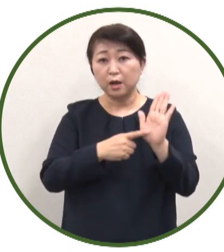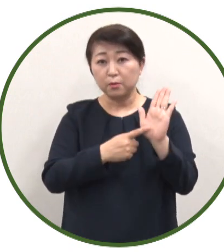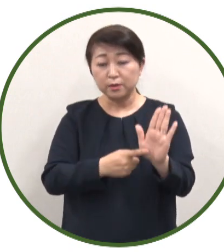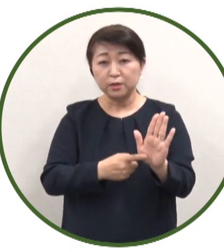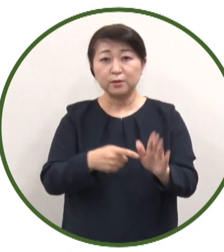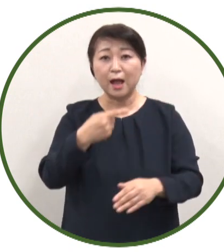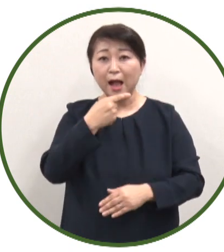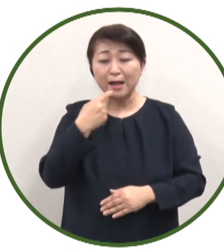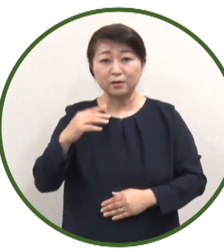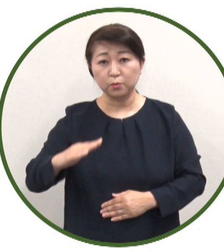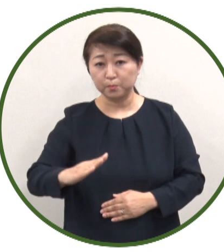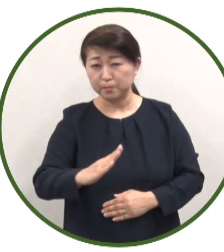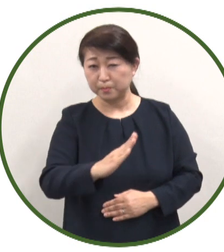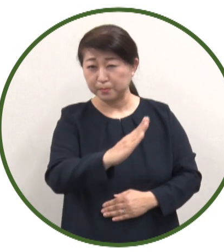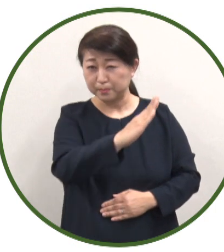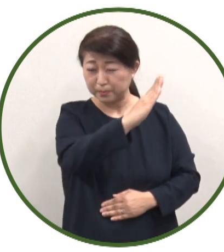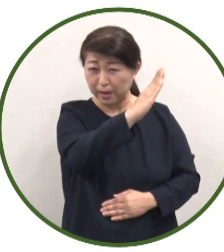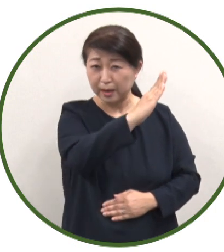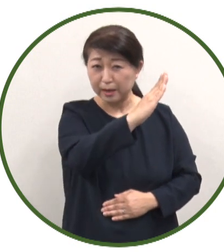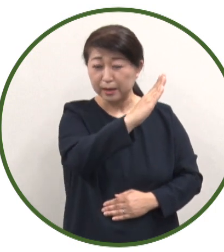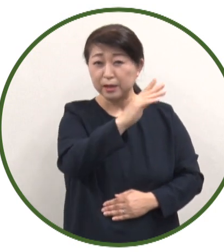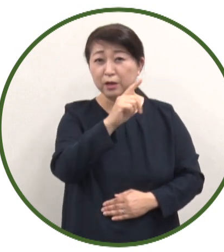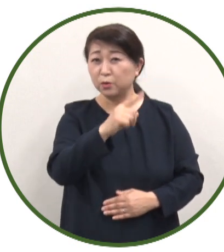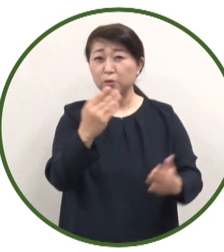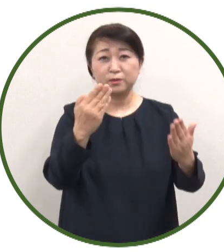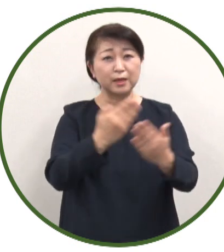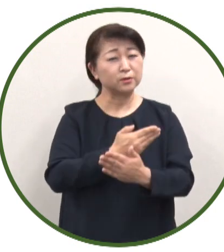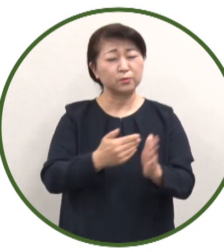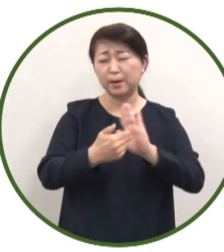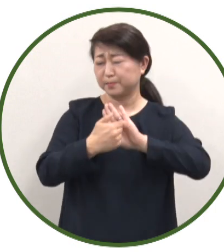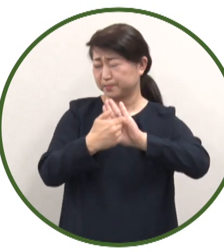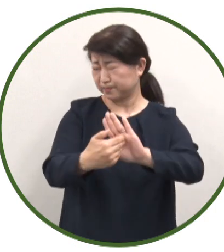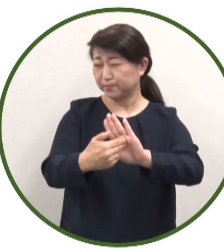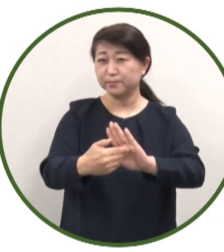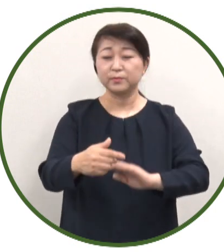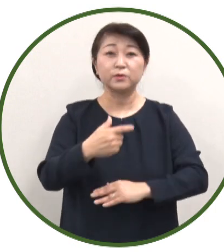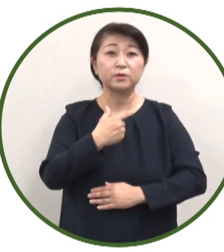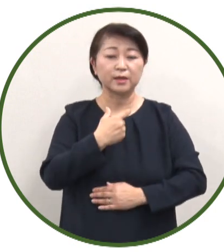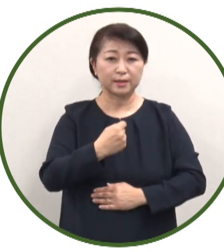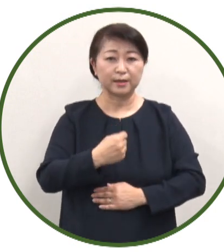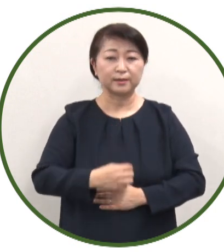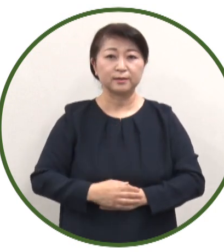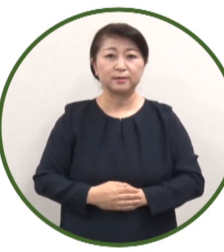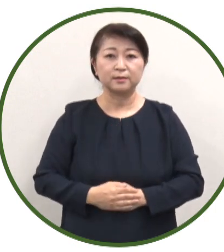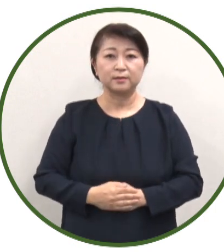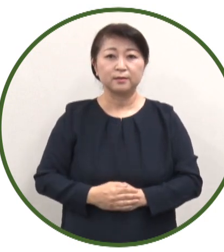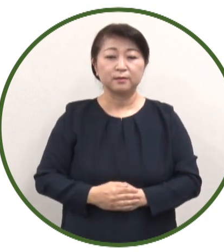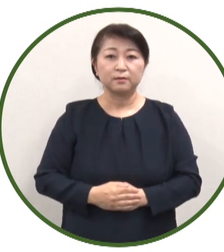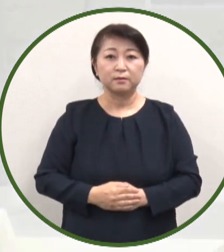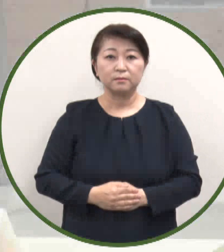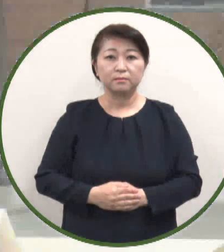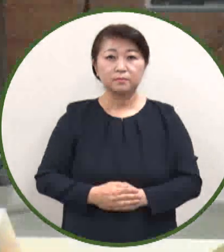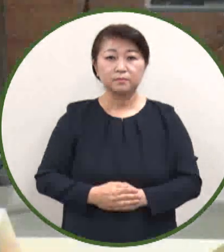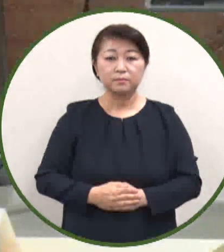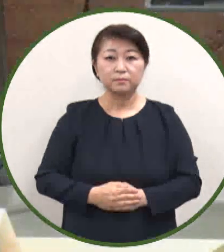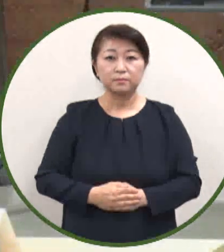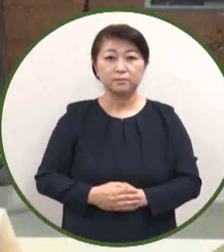に沿ったような拡大は何としても防ぐ必要があるというところであります。